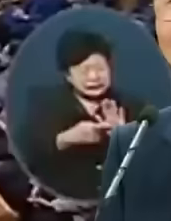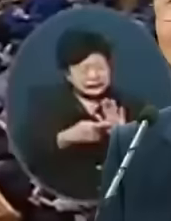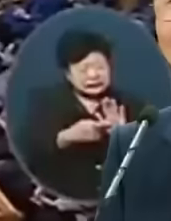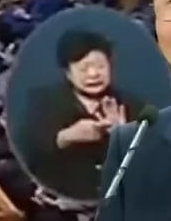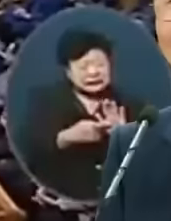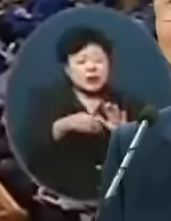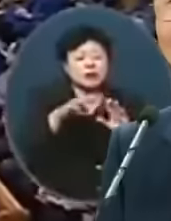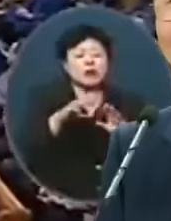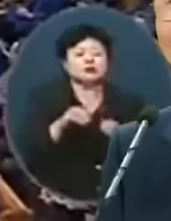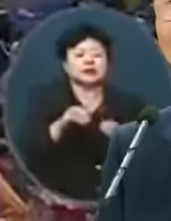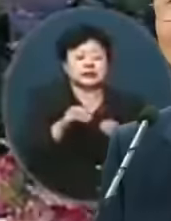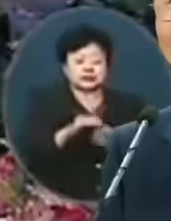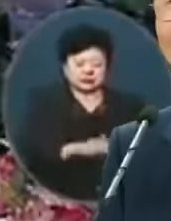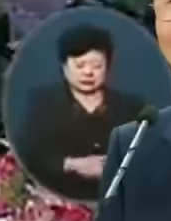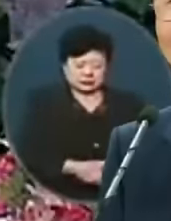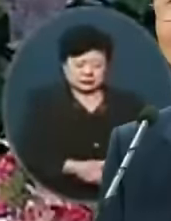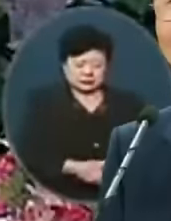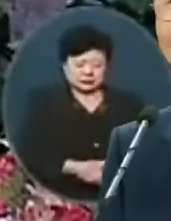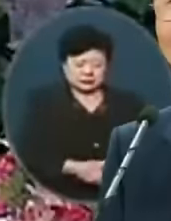우리가 멈춰야 돼요.